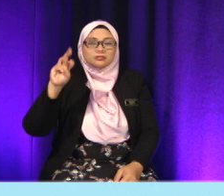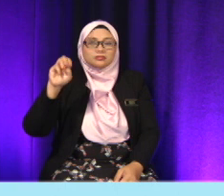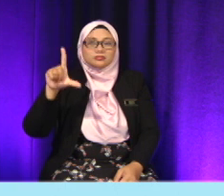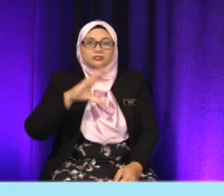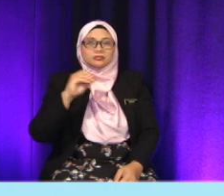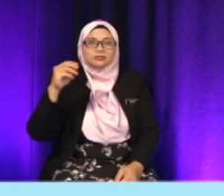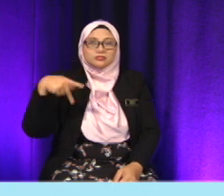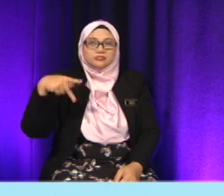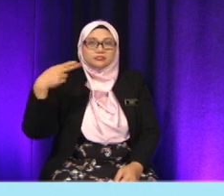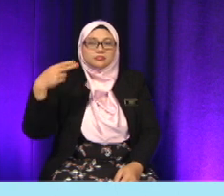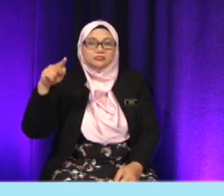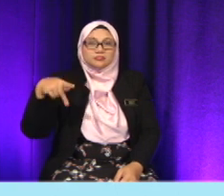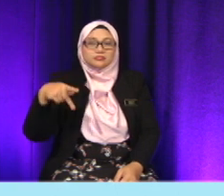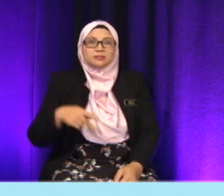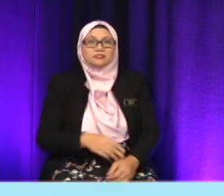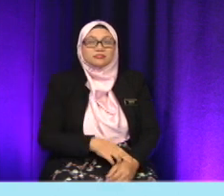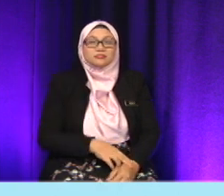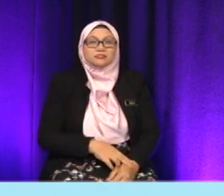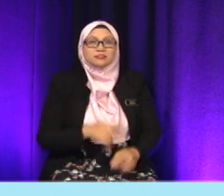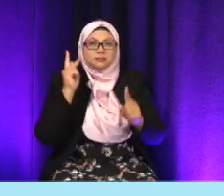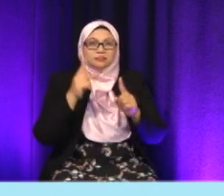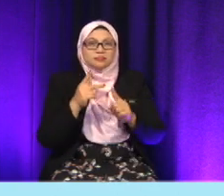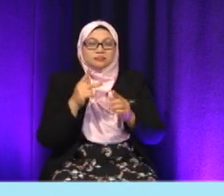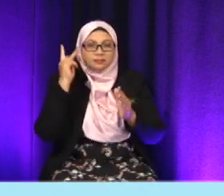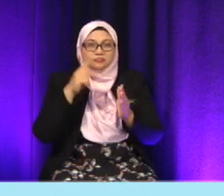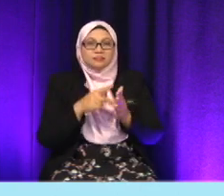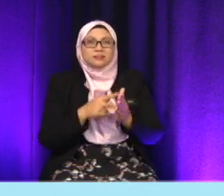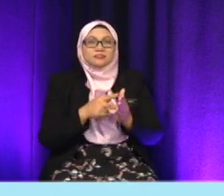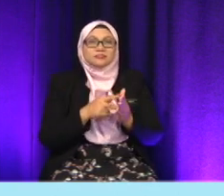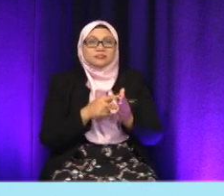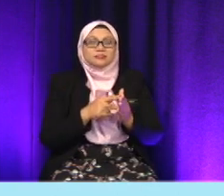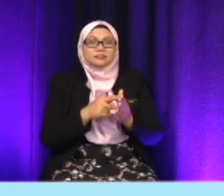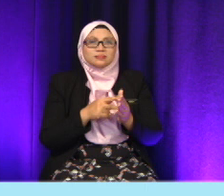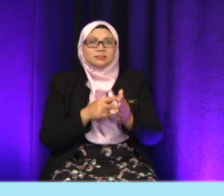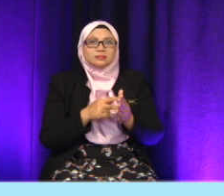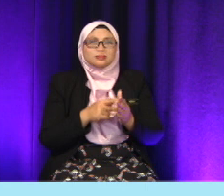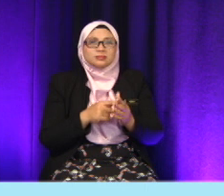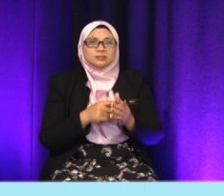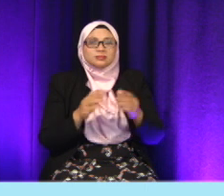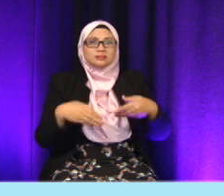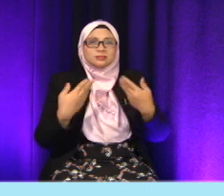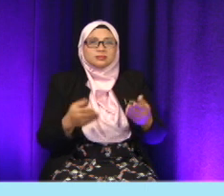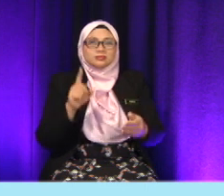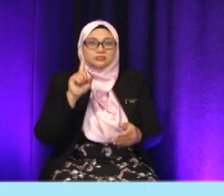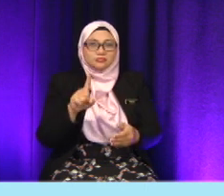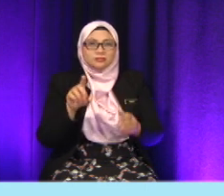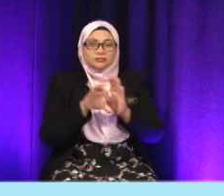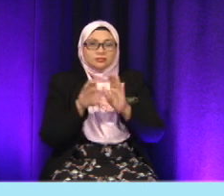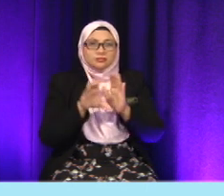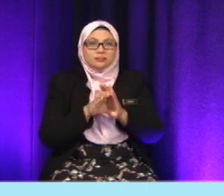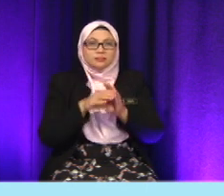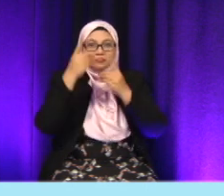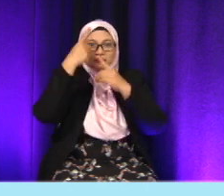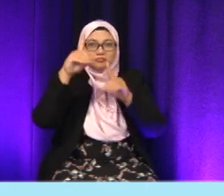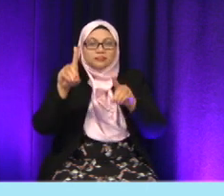yang menyimpan input daripada pengguna dan berikan satu sampel data bagi pembeli ubah itu suka ada